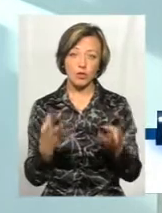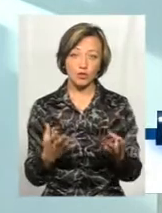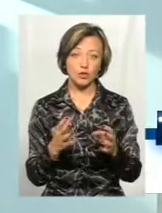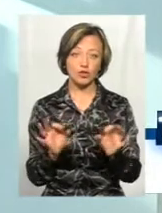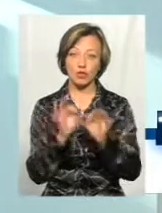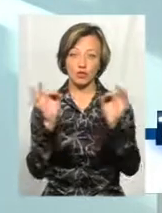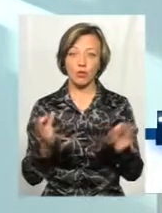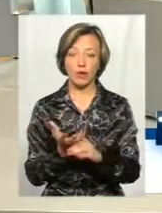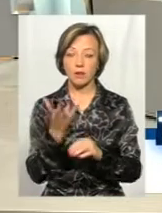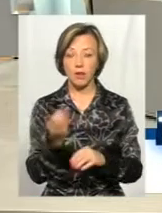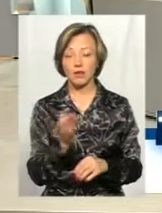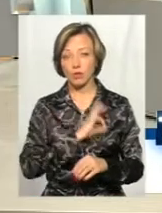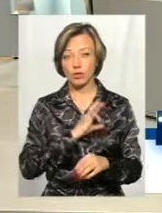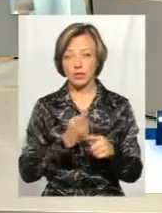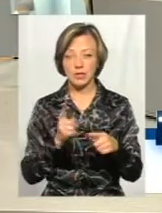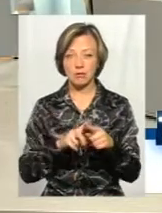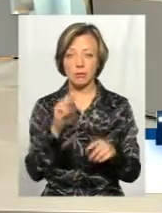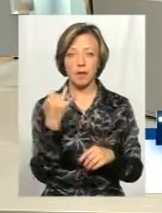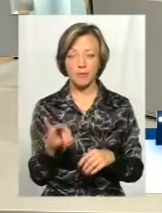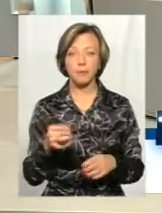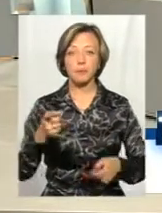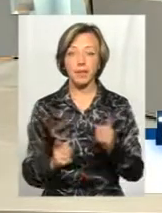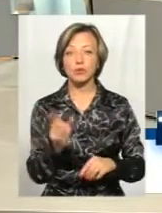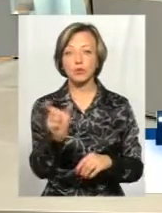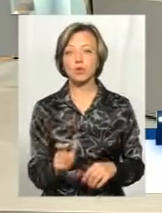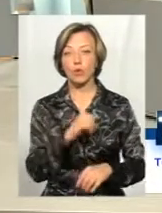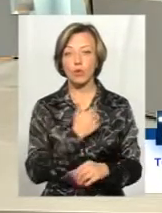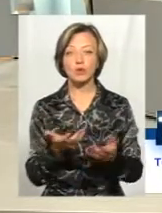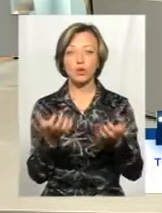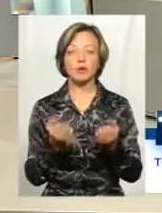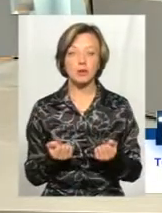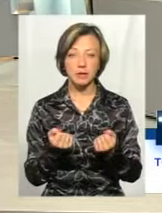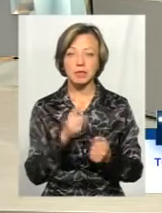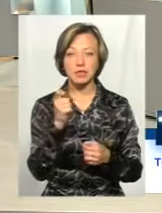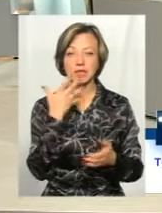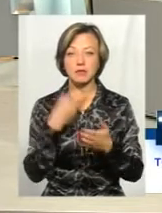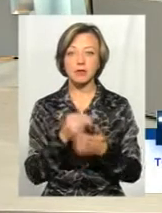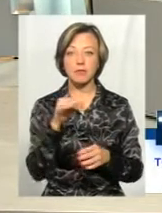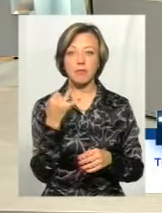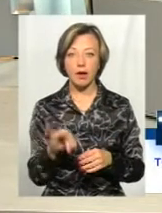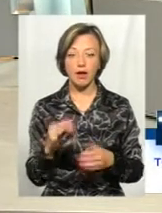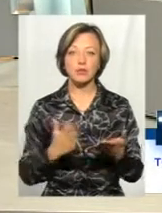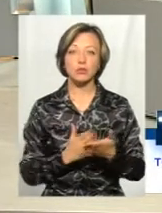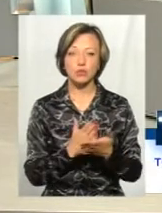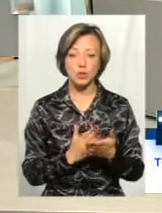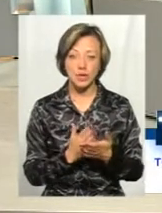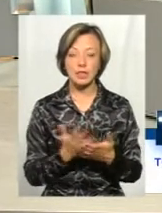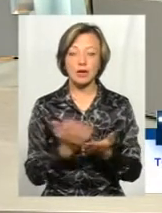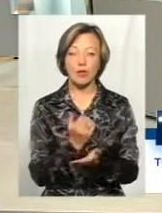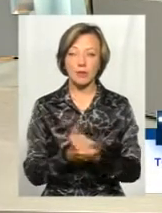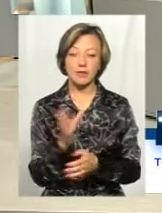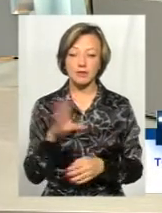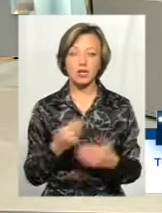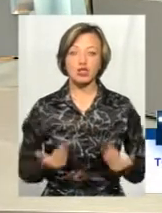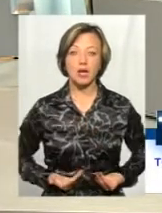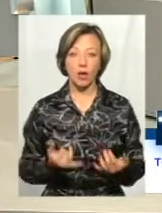не платять, і користуються цими паями. І дійсно людина хоче отримати за свій пай, який вона заслужила, який вона заробила за все